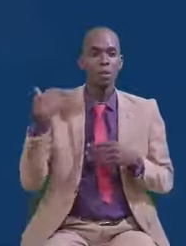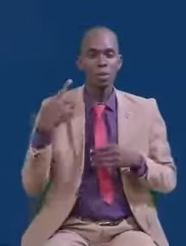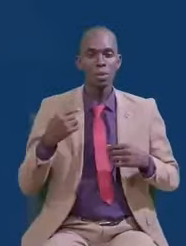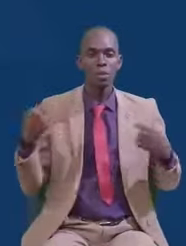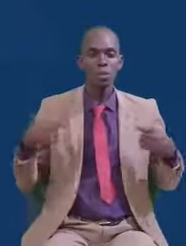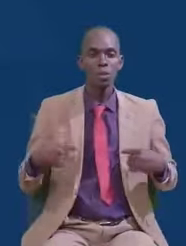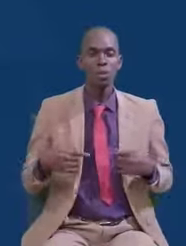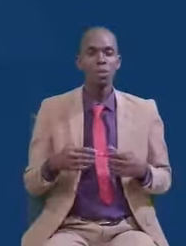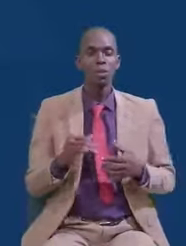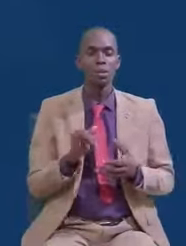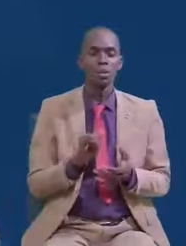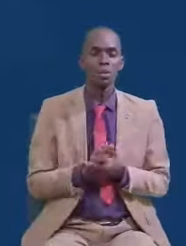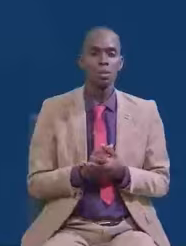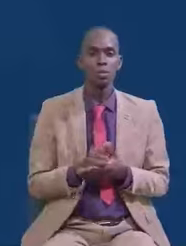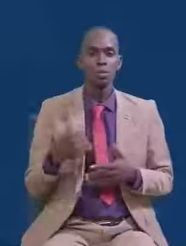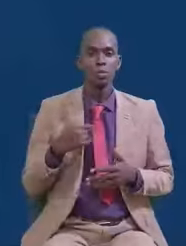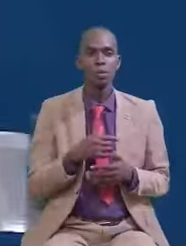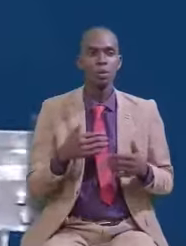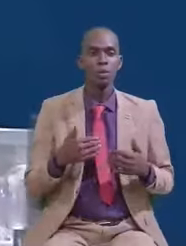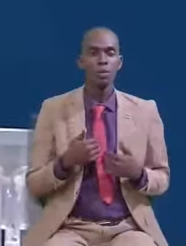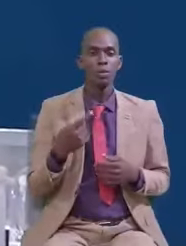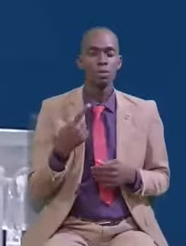la guérison et le rétablissement.